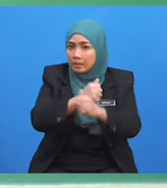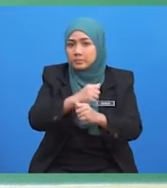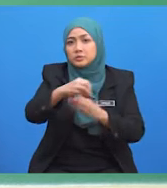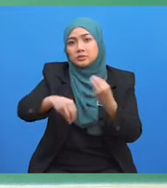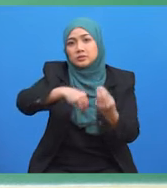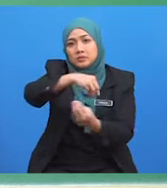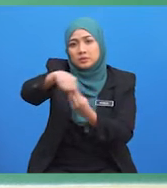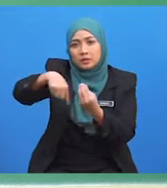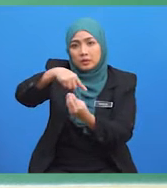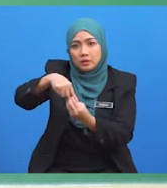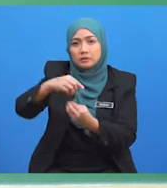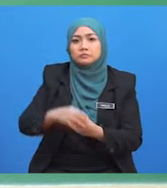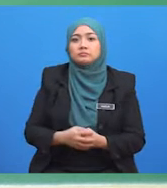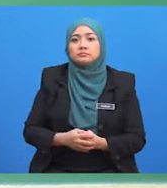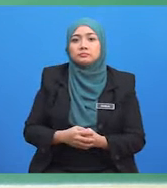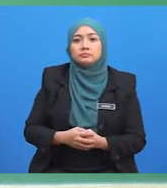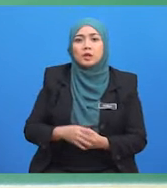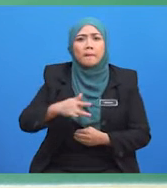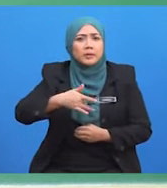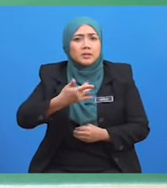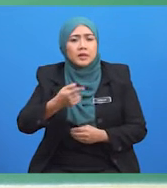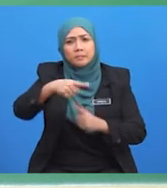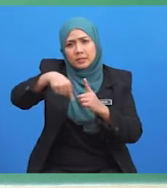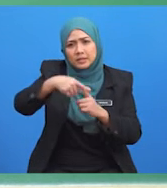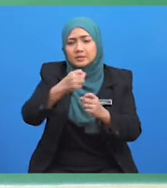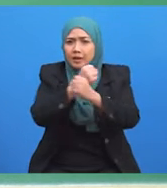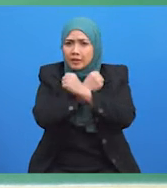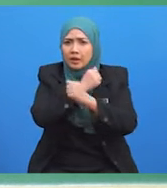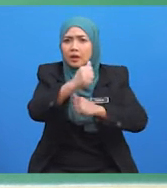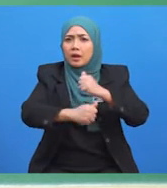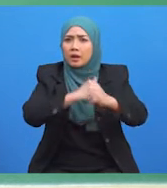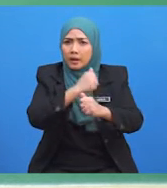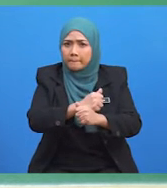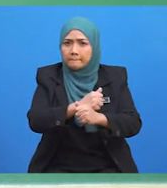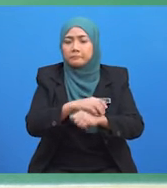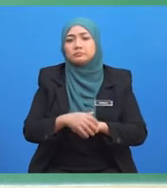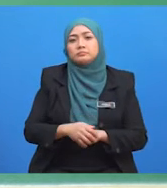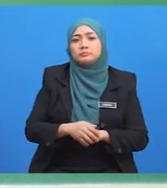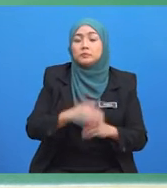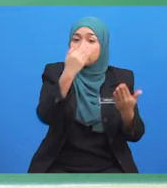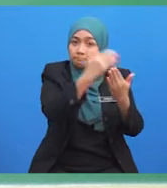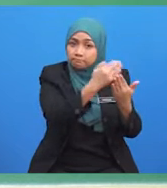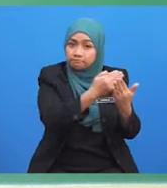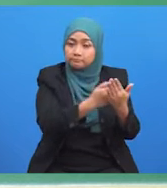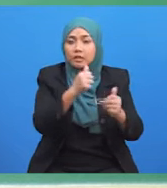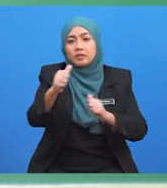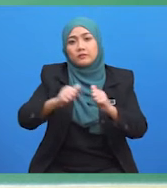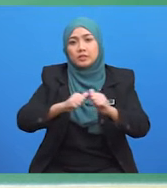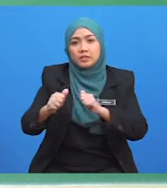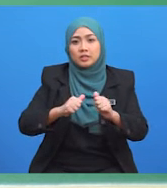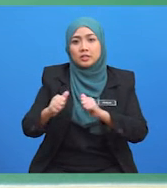perasaan apabila menyayangi alam sekitar. Dan keempat, senaraikan